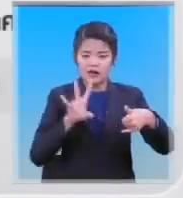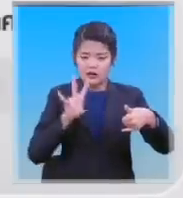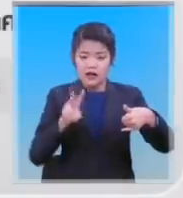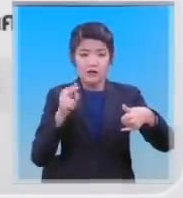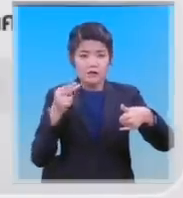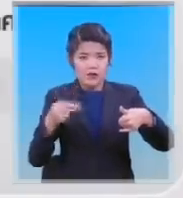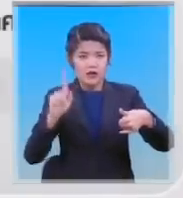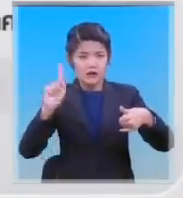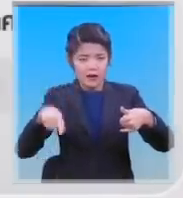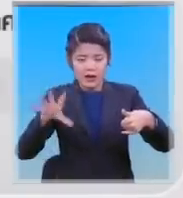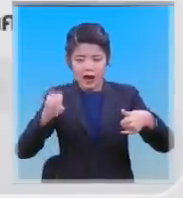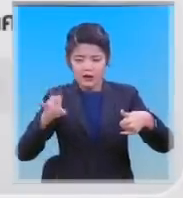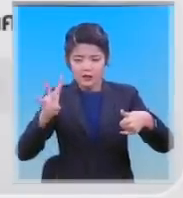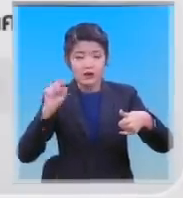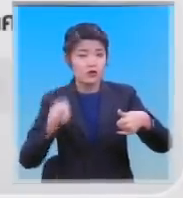71,057.5 นะคะ